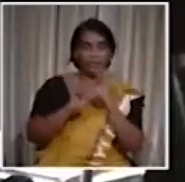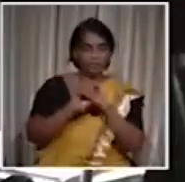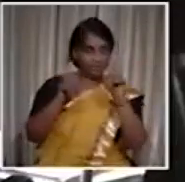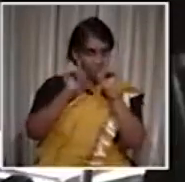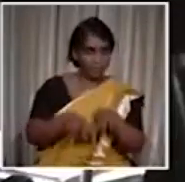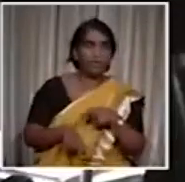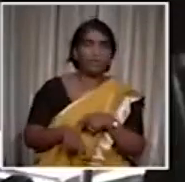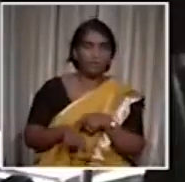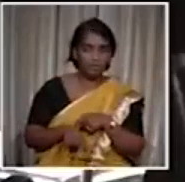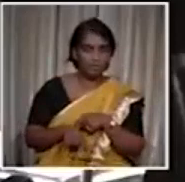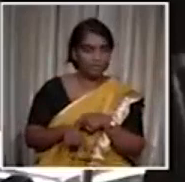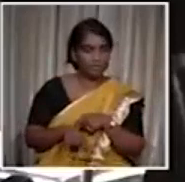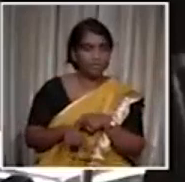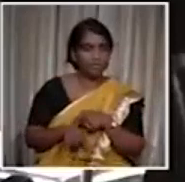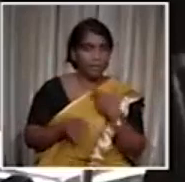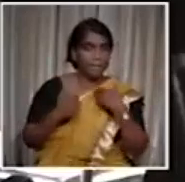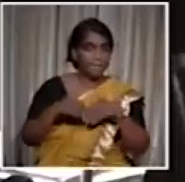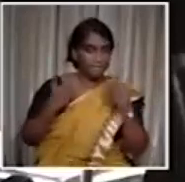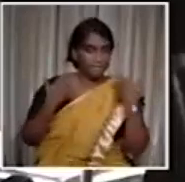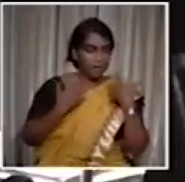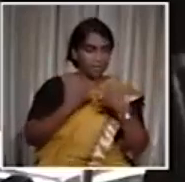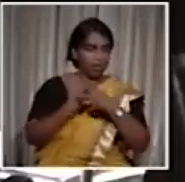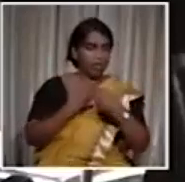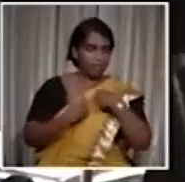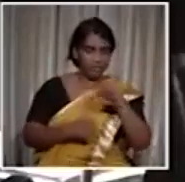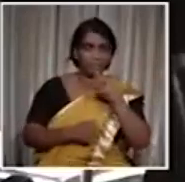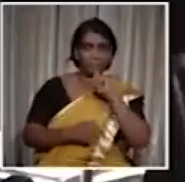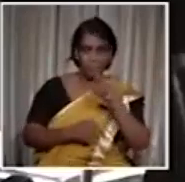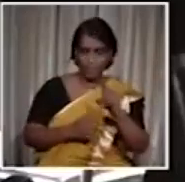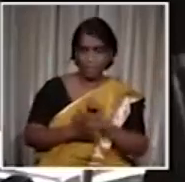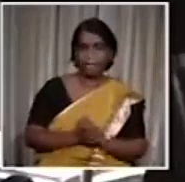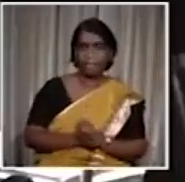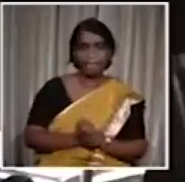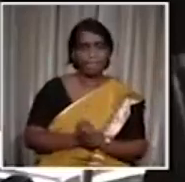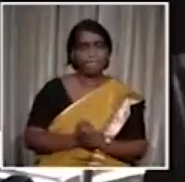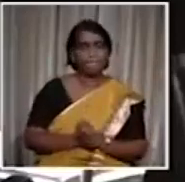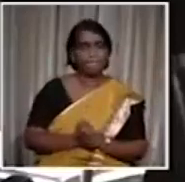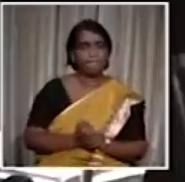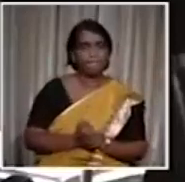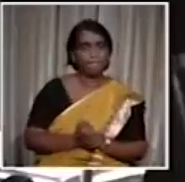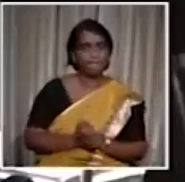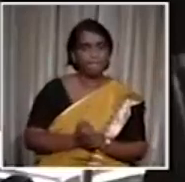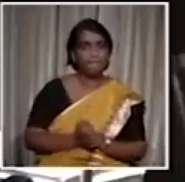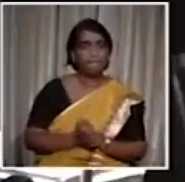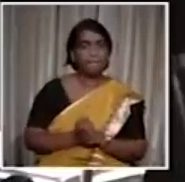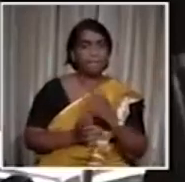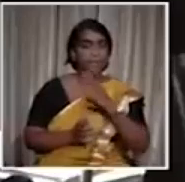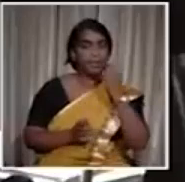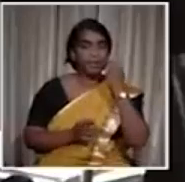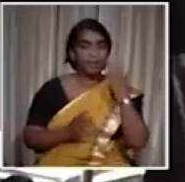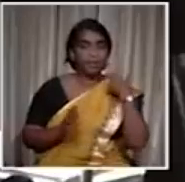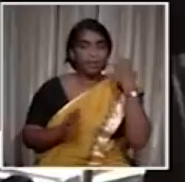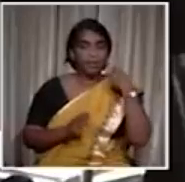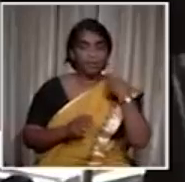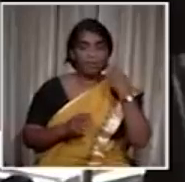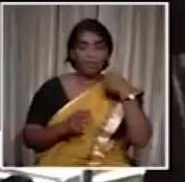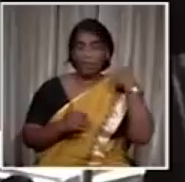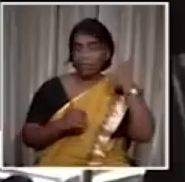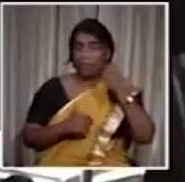mihima. Mai patre upradak penanggaru. Nioja kata anek tumni. Manggala loke ape patre gan